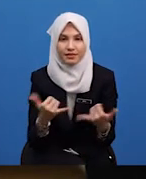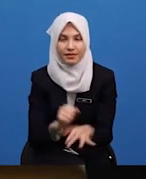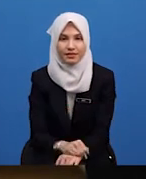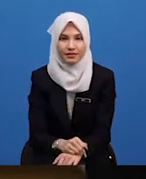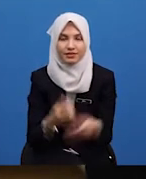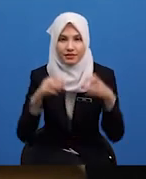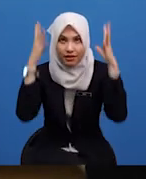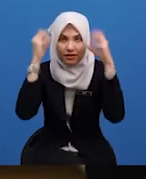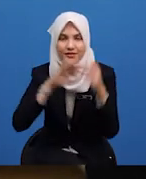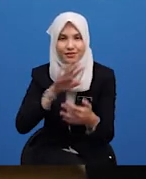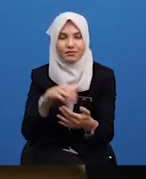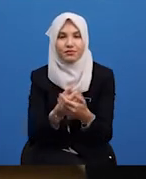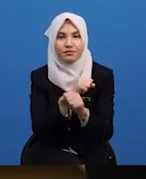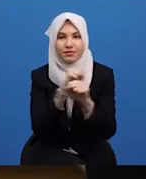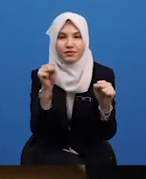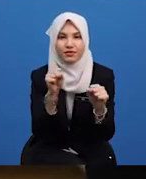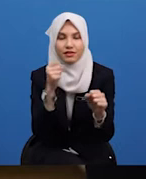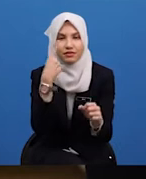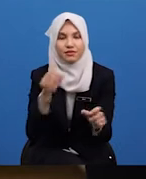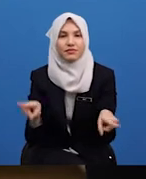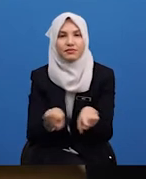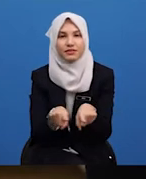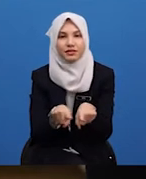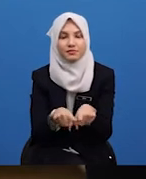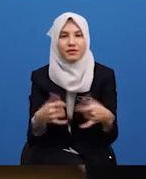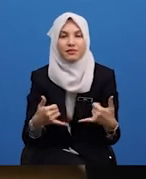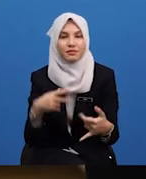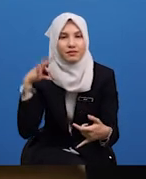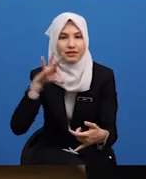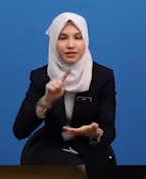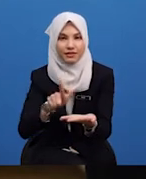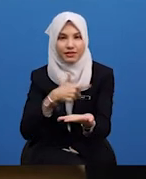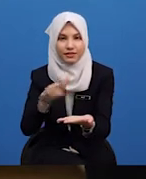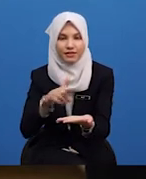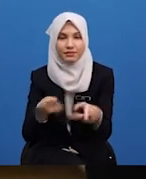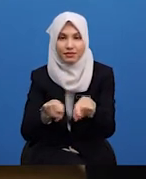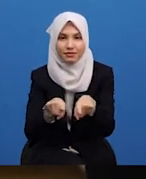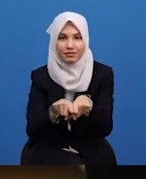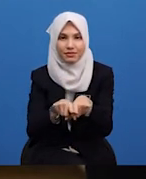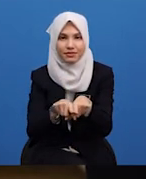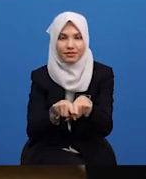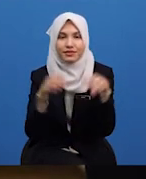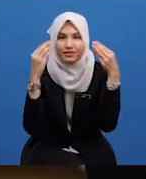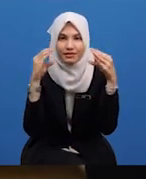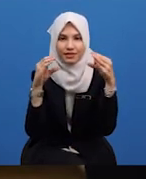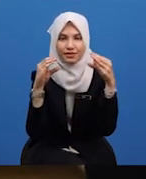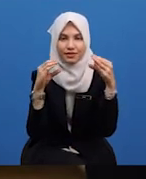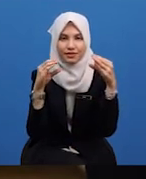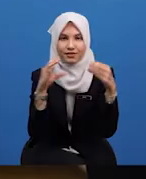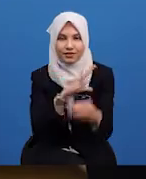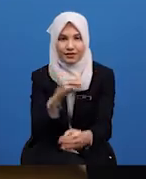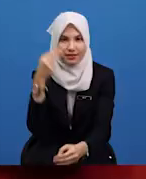cikgu harap semua murid-murid bersedia untuk bersama-sama memainkan petikan ghazal bersama-sama cikgu dan juga Haziq dan Noh.